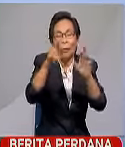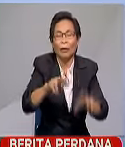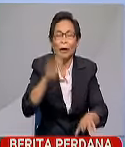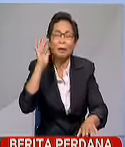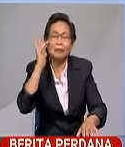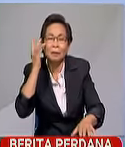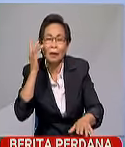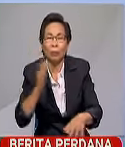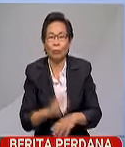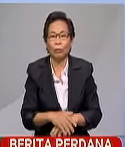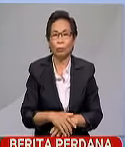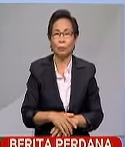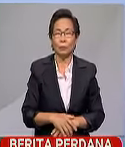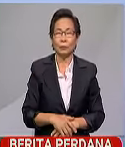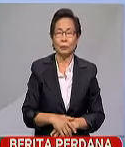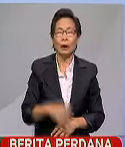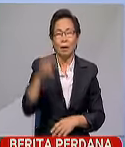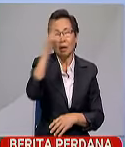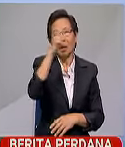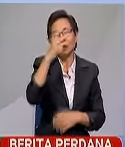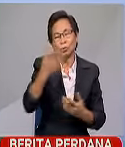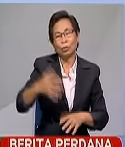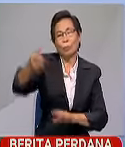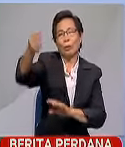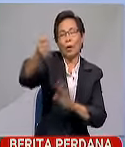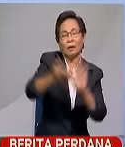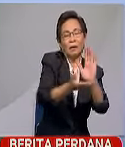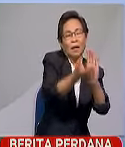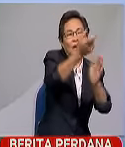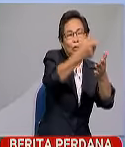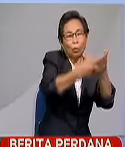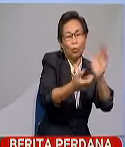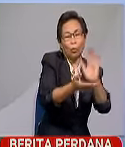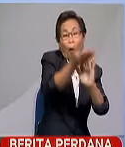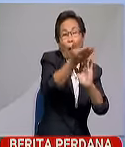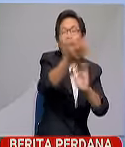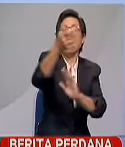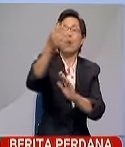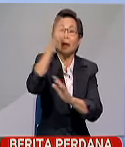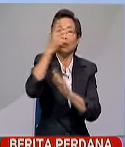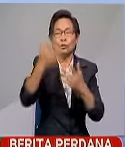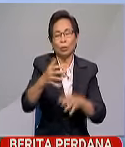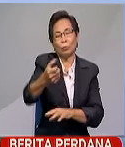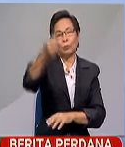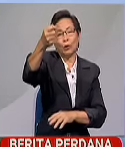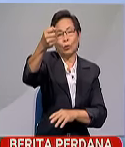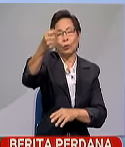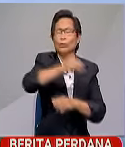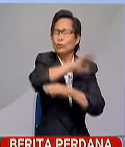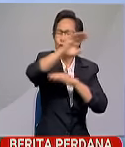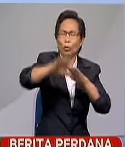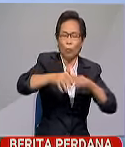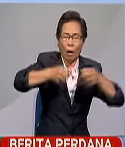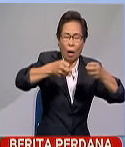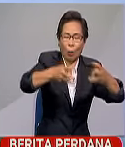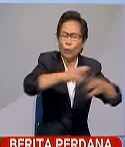Kerajaan telah pun membekukan kenaikan kadar tol untuk tahun ini di semua lebuh